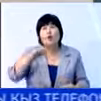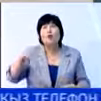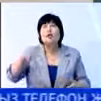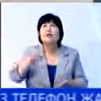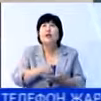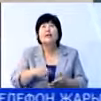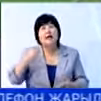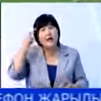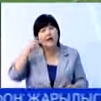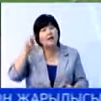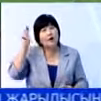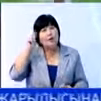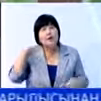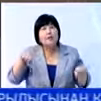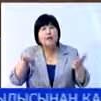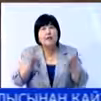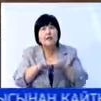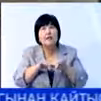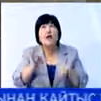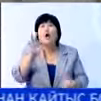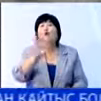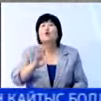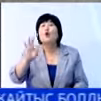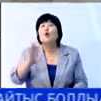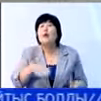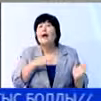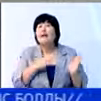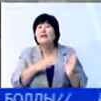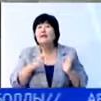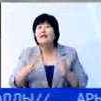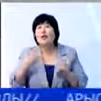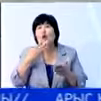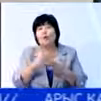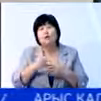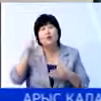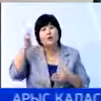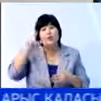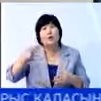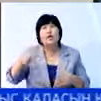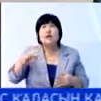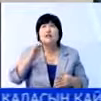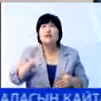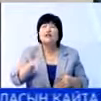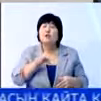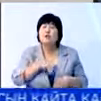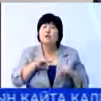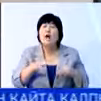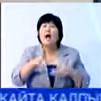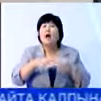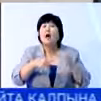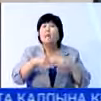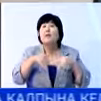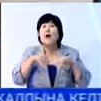арасында ғылым мен білімді кеңінен тарату. Теориялық кезеңде біздің оқушыларымыз тест жұмыстарын орындайды, ал